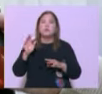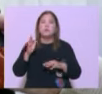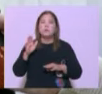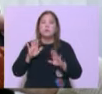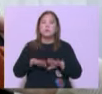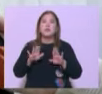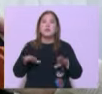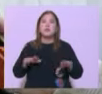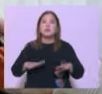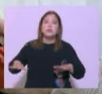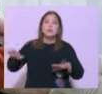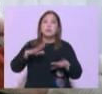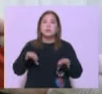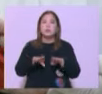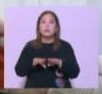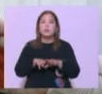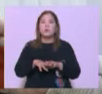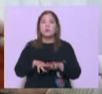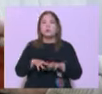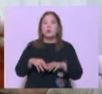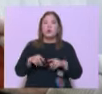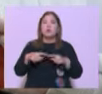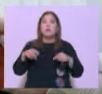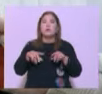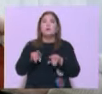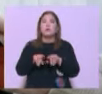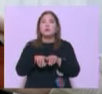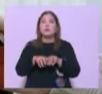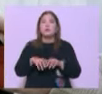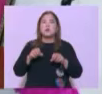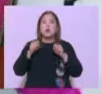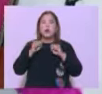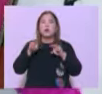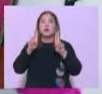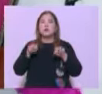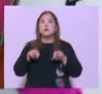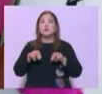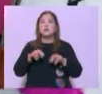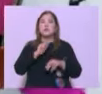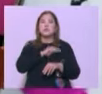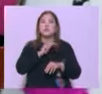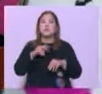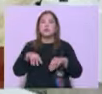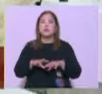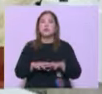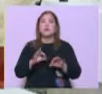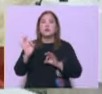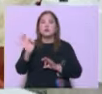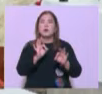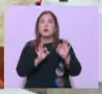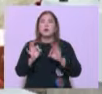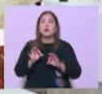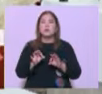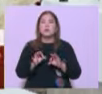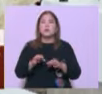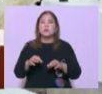балалардың елмен араласуы, қоғамда бірге болуы үшін арнайы жасалынып отырған кафе. Жоба